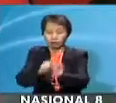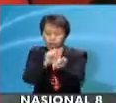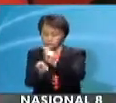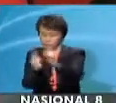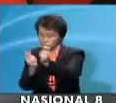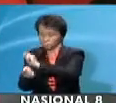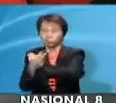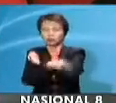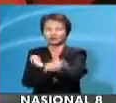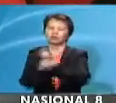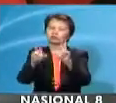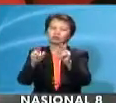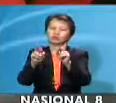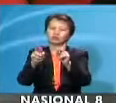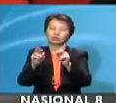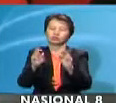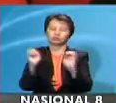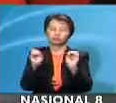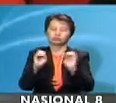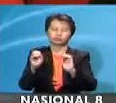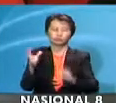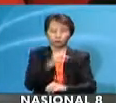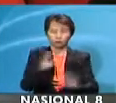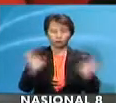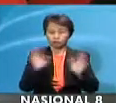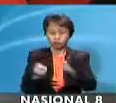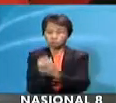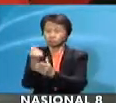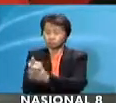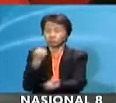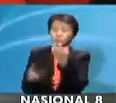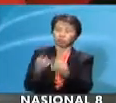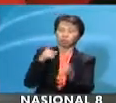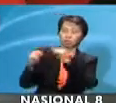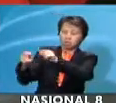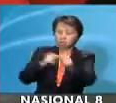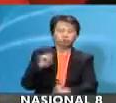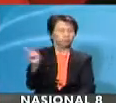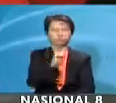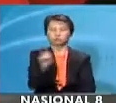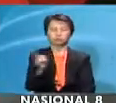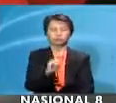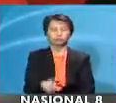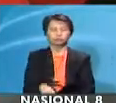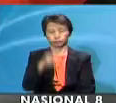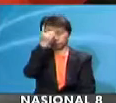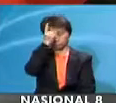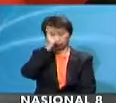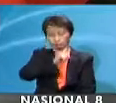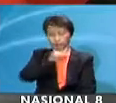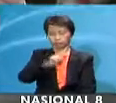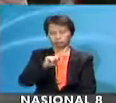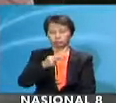rombakan atau sebarang pertukaran di mana-mana negeri, dan jangan timbul spekulasi mengenainya. Dato' Seri Dr. Ahmad